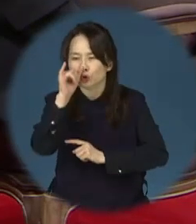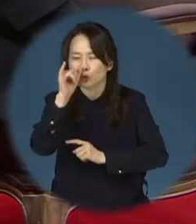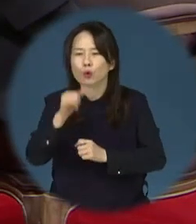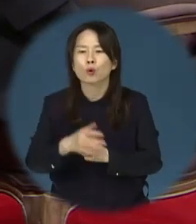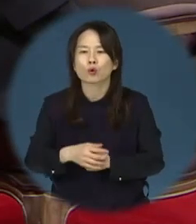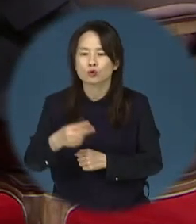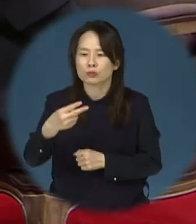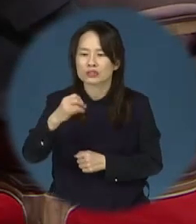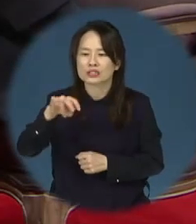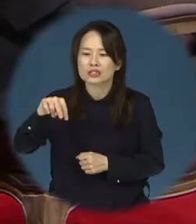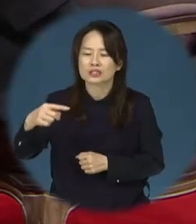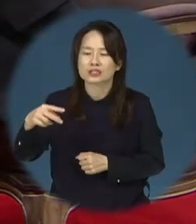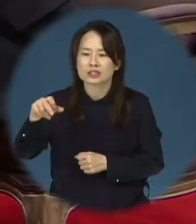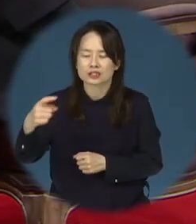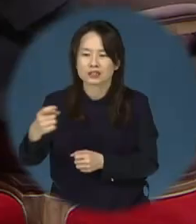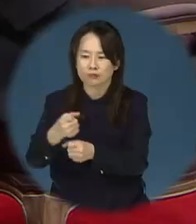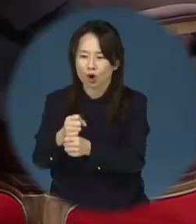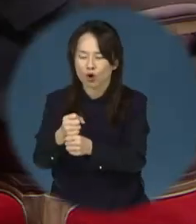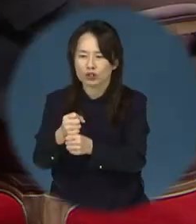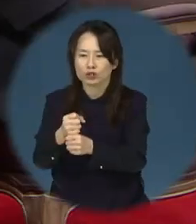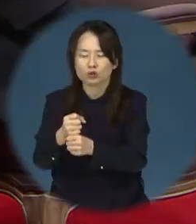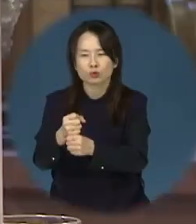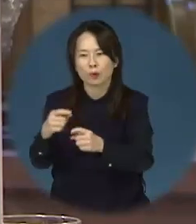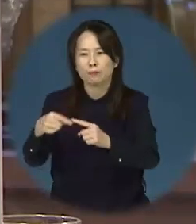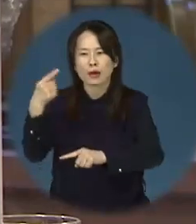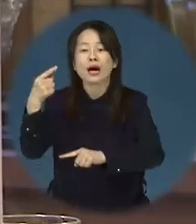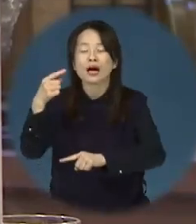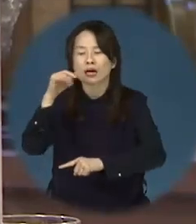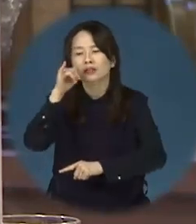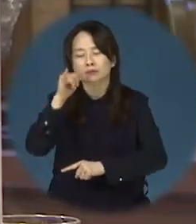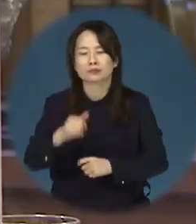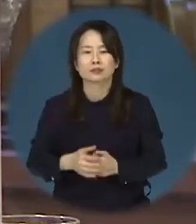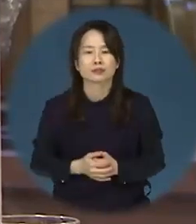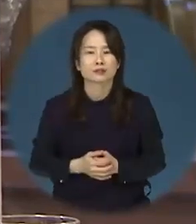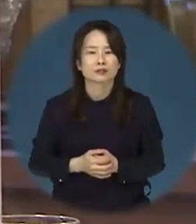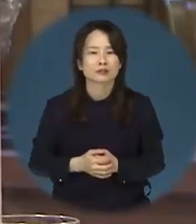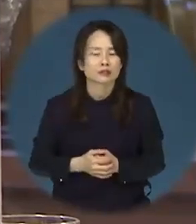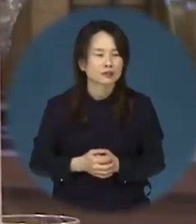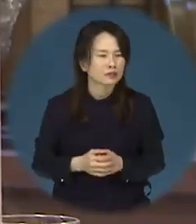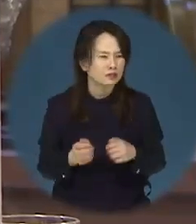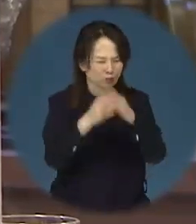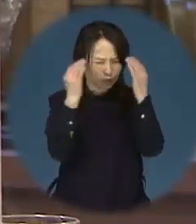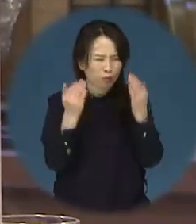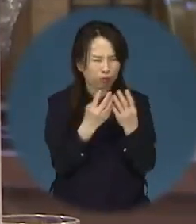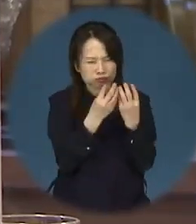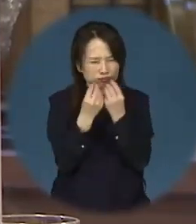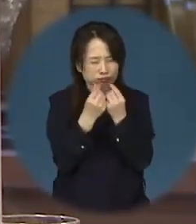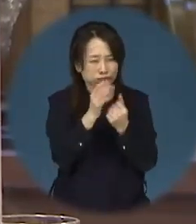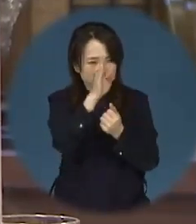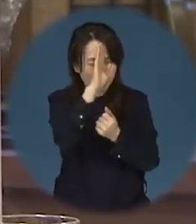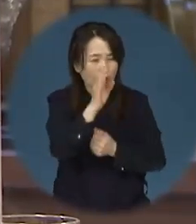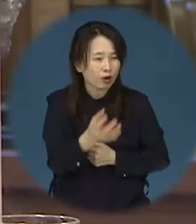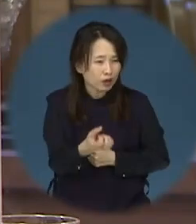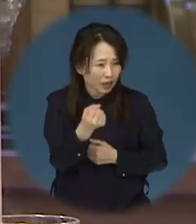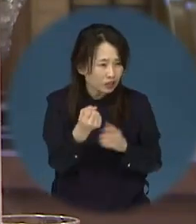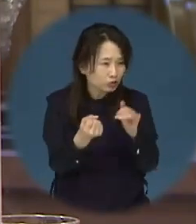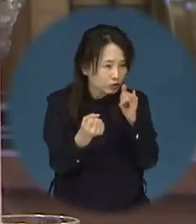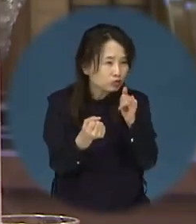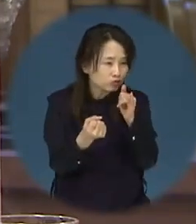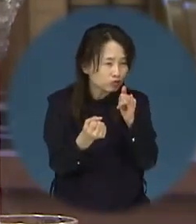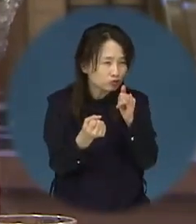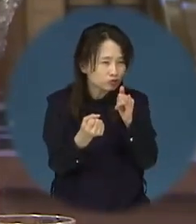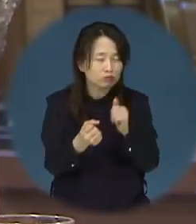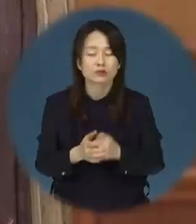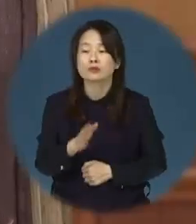같은 것도 많이 생기고 부러지고 다치고 이런 일도 많아요. 그러니까 뭐 온갖 질환이 다 있군요. 많이 다쳐요.